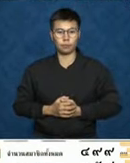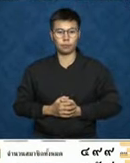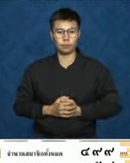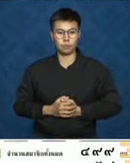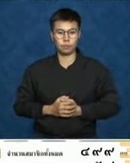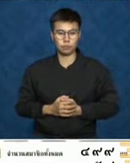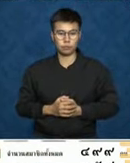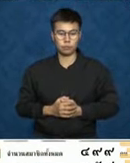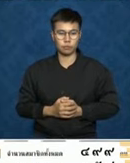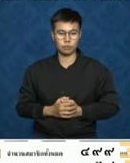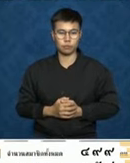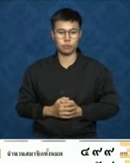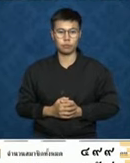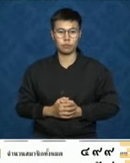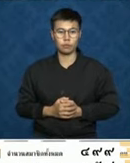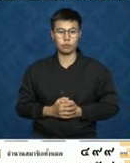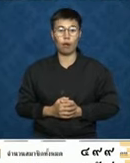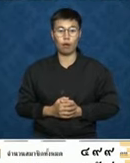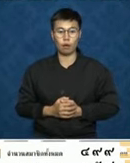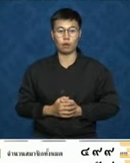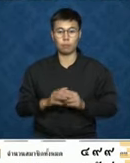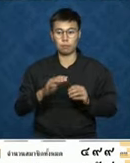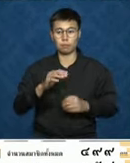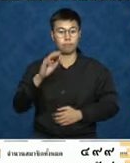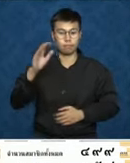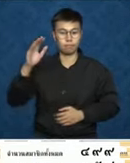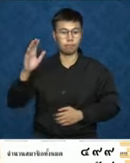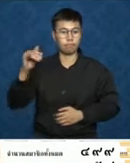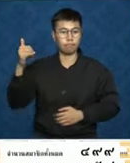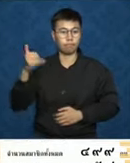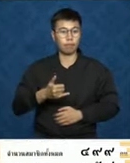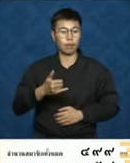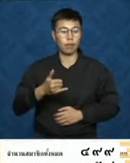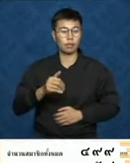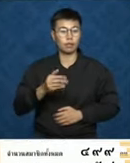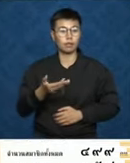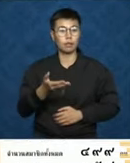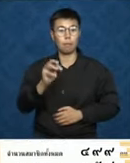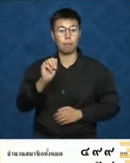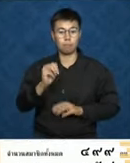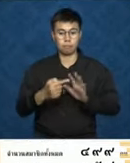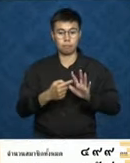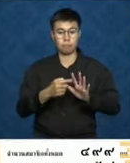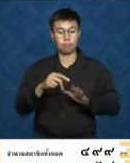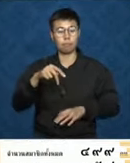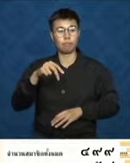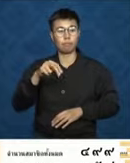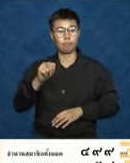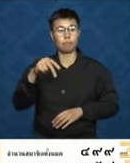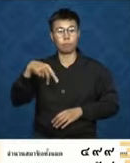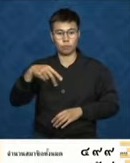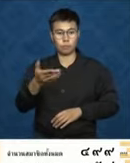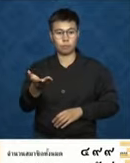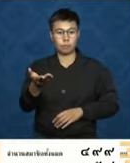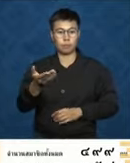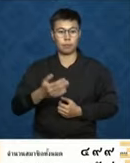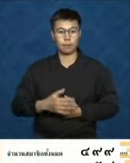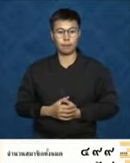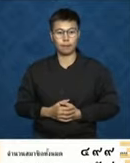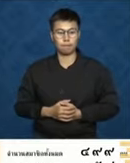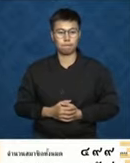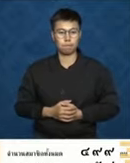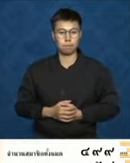ครับครับขออนุญาตข้ามก่อนนะครับท่านมานพมาหรือยังครับครับเชิญท่านมานพคีีภูวดล